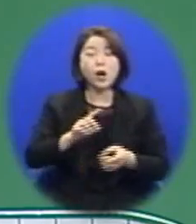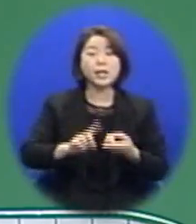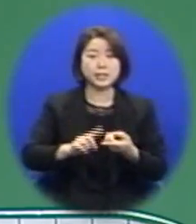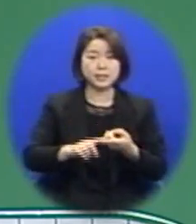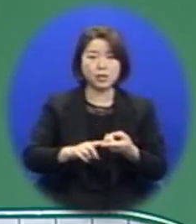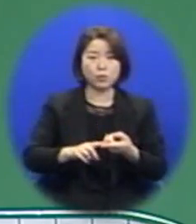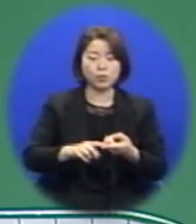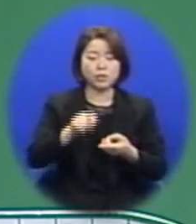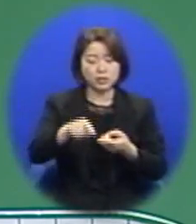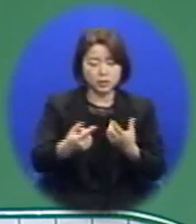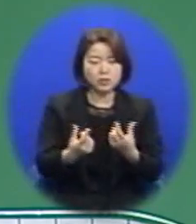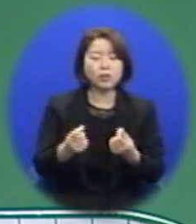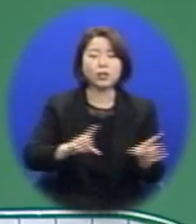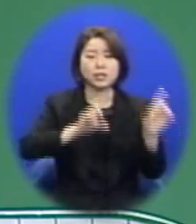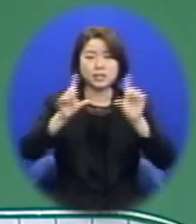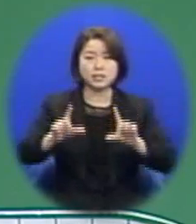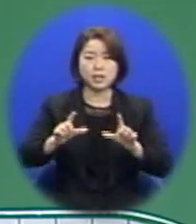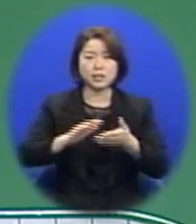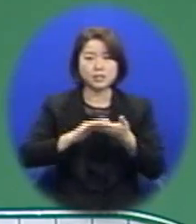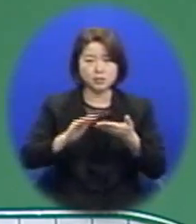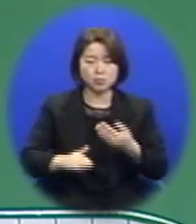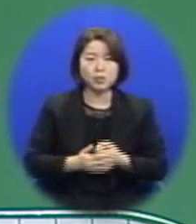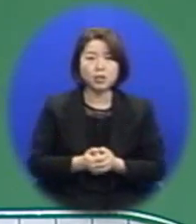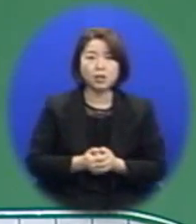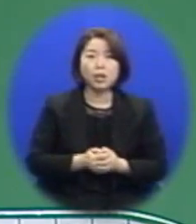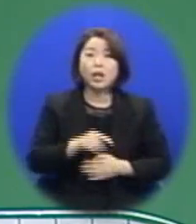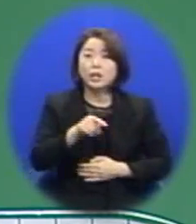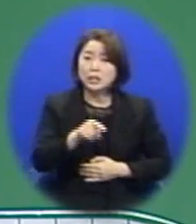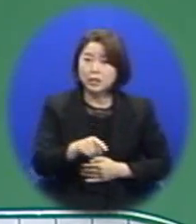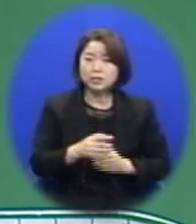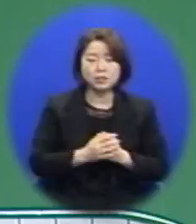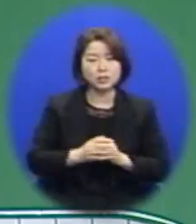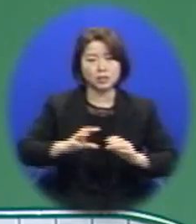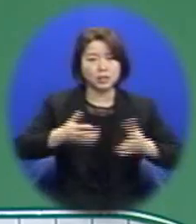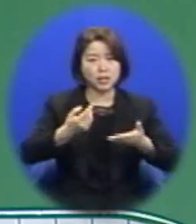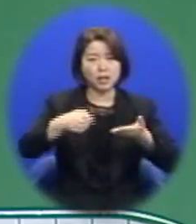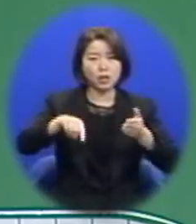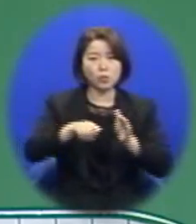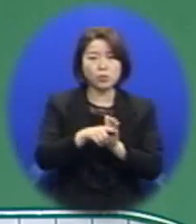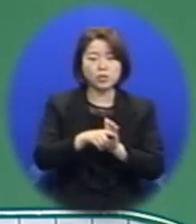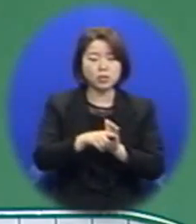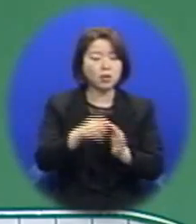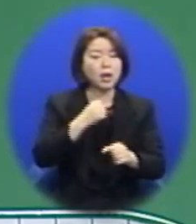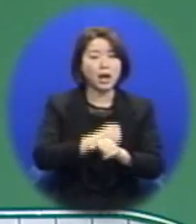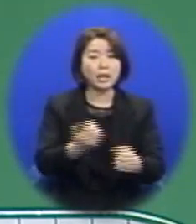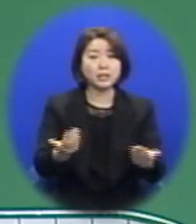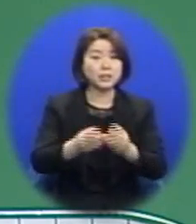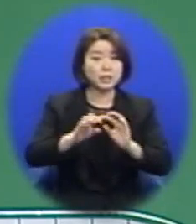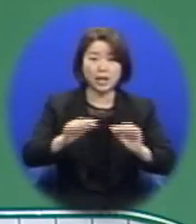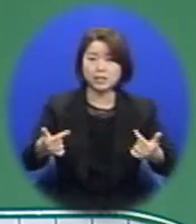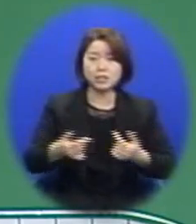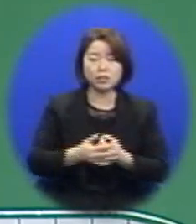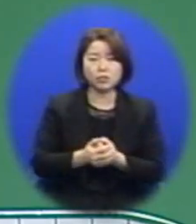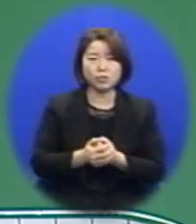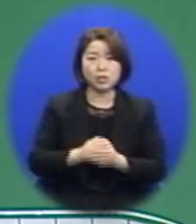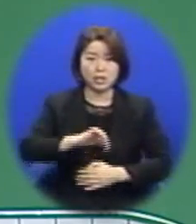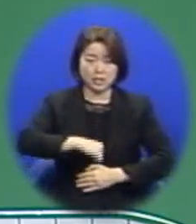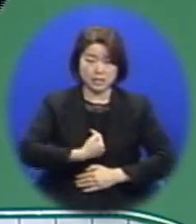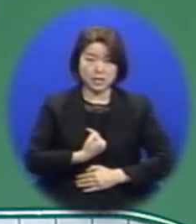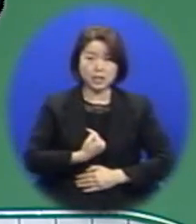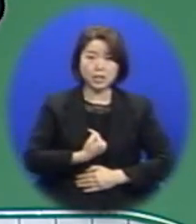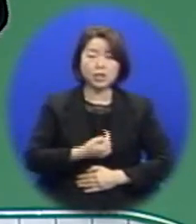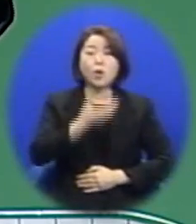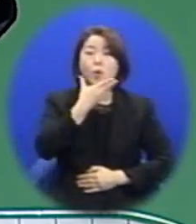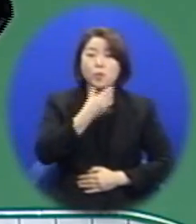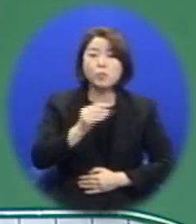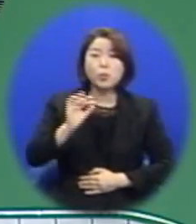그렇게 살겠습니다. 여러분, 이것은요, 나라 위해서만 그렇게 하는 게 아닙니다. 자기 자신이